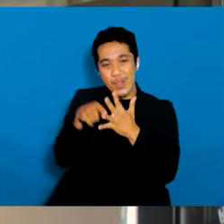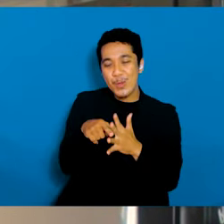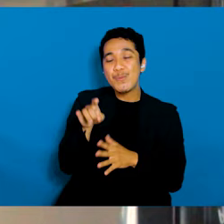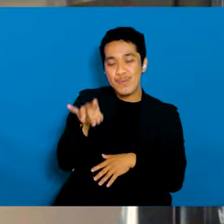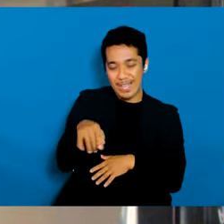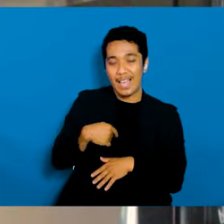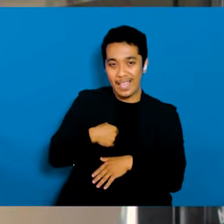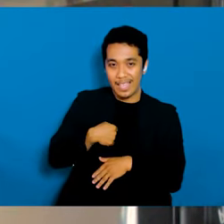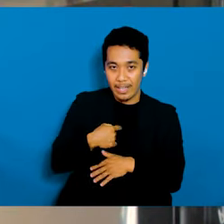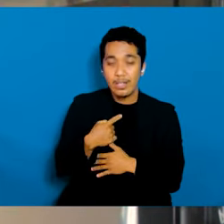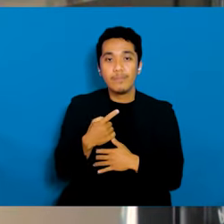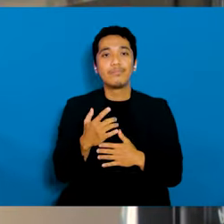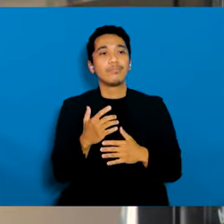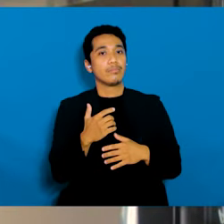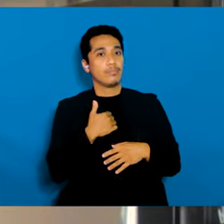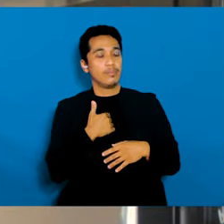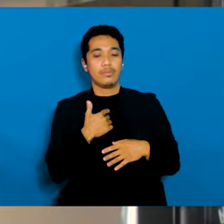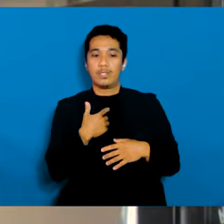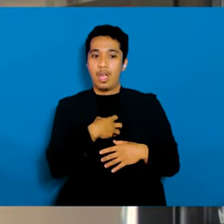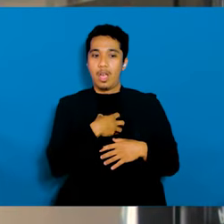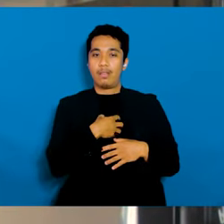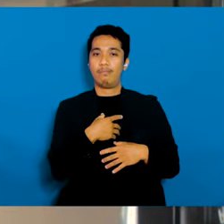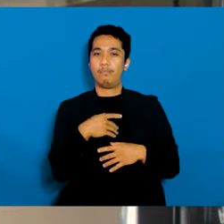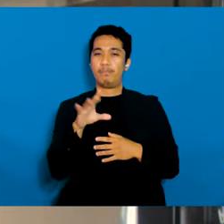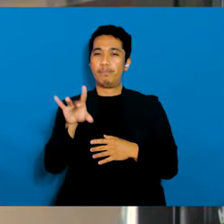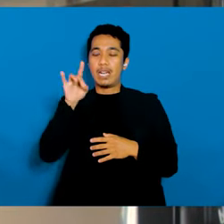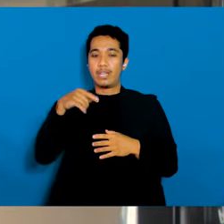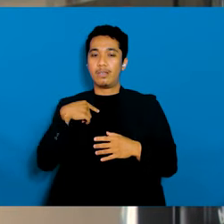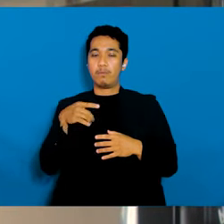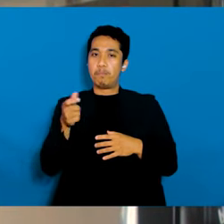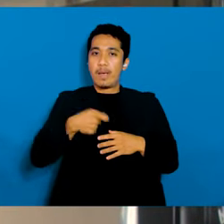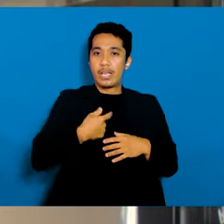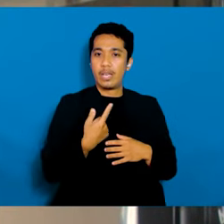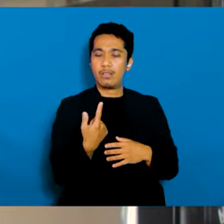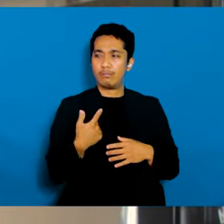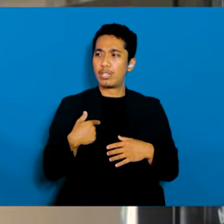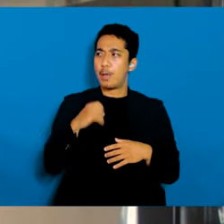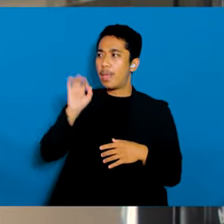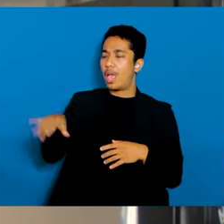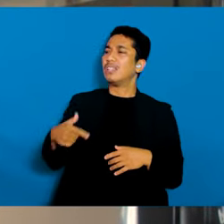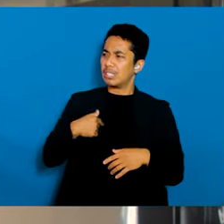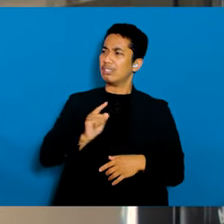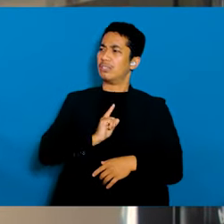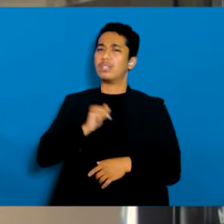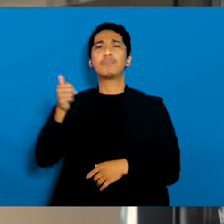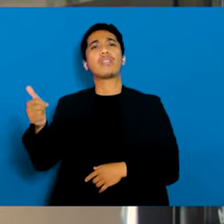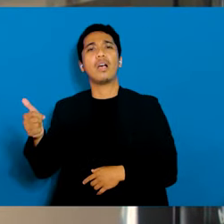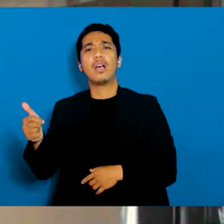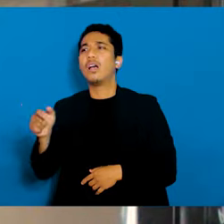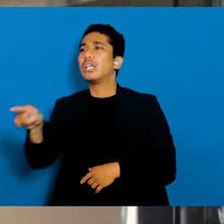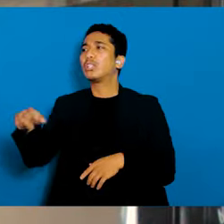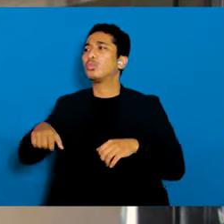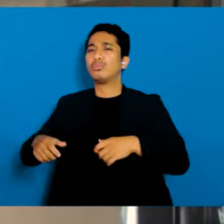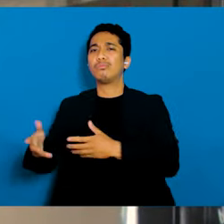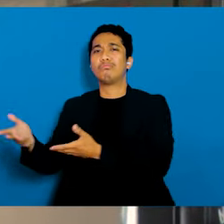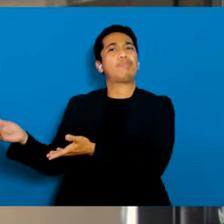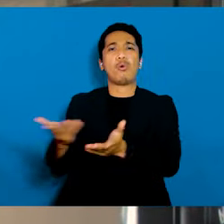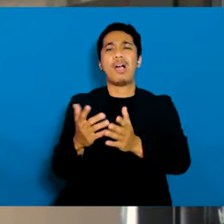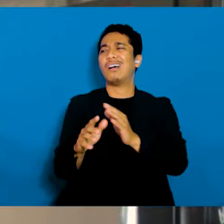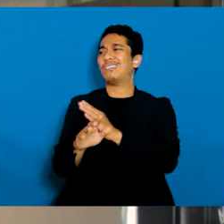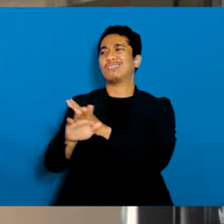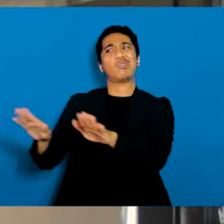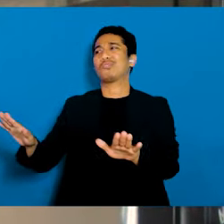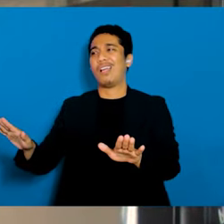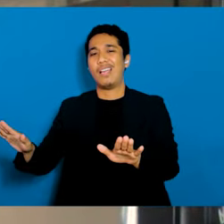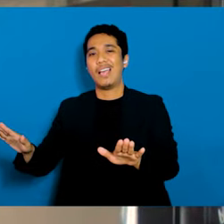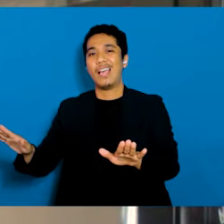menjadi penyelenggara pemilu, ketika saya menggunakan hak pilih saya dan mau dibawa, saya bisa sendiri kok Pak, nggak usah dibawa.